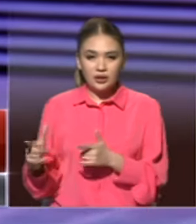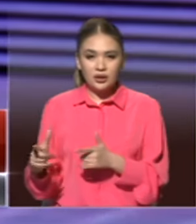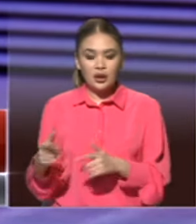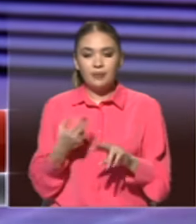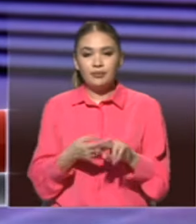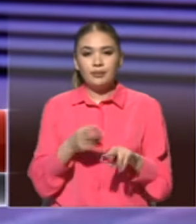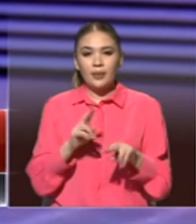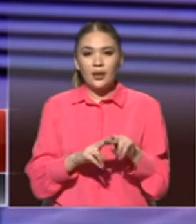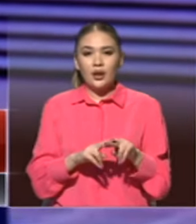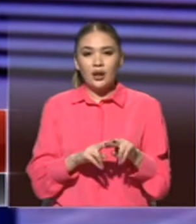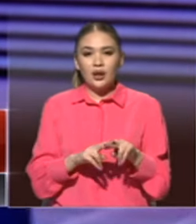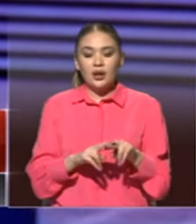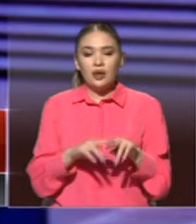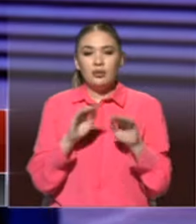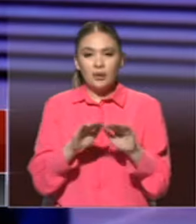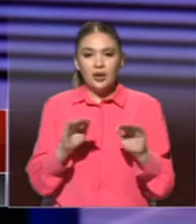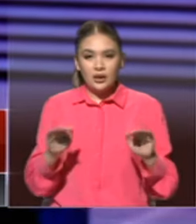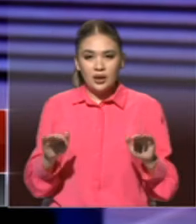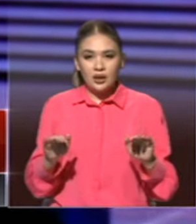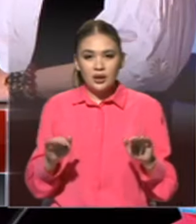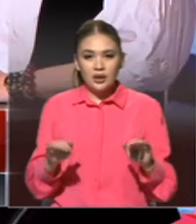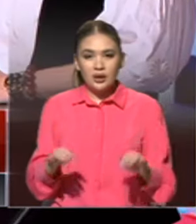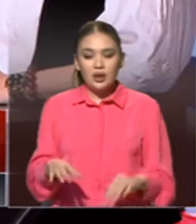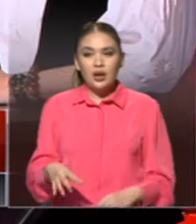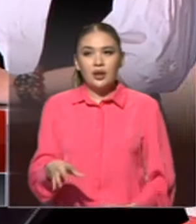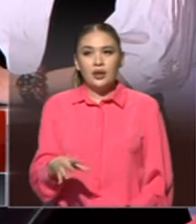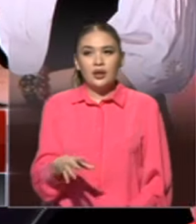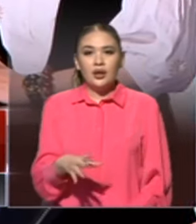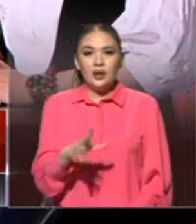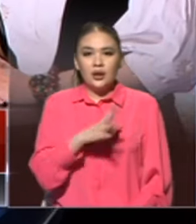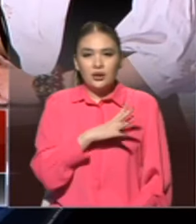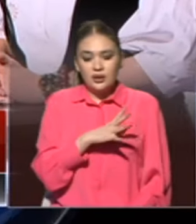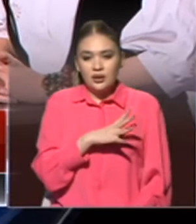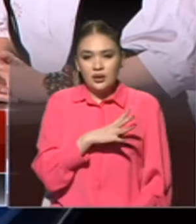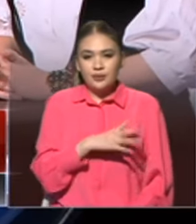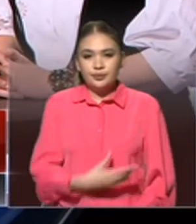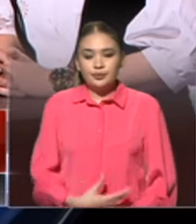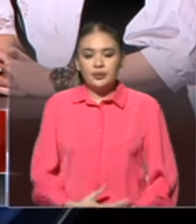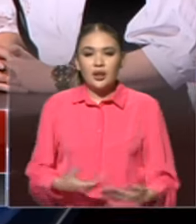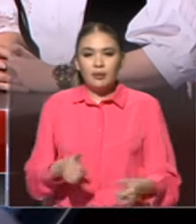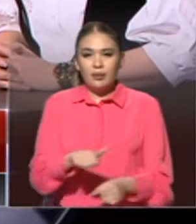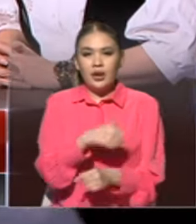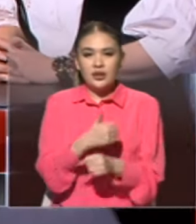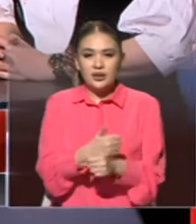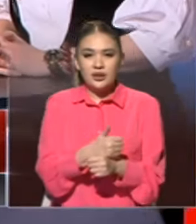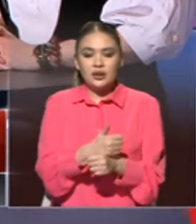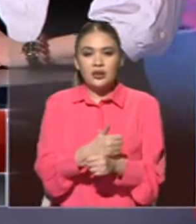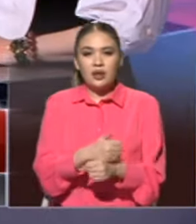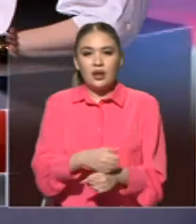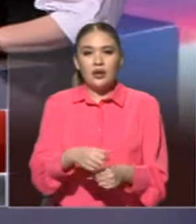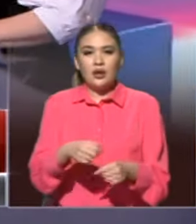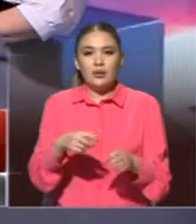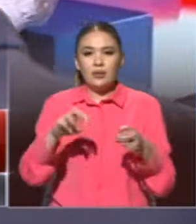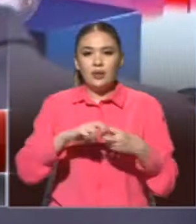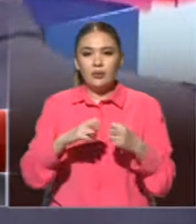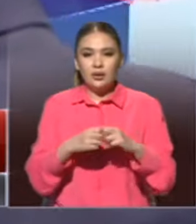керек түлектерге. Кейде бас проблема неде? Дұрыс балаға